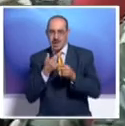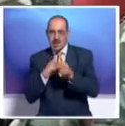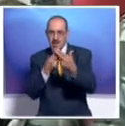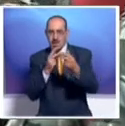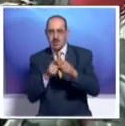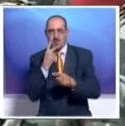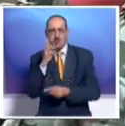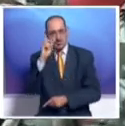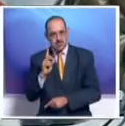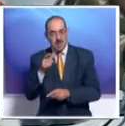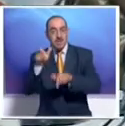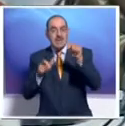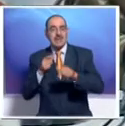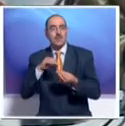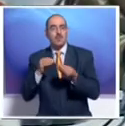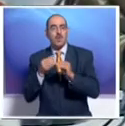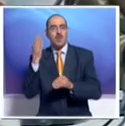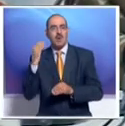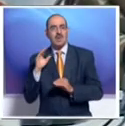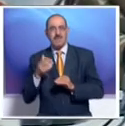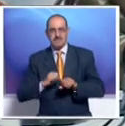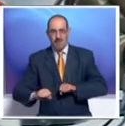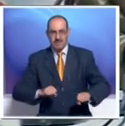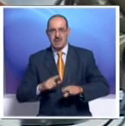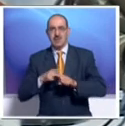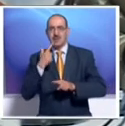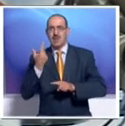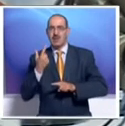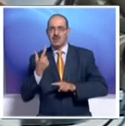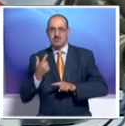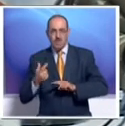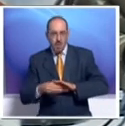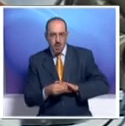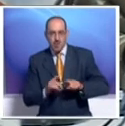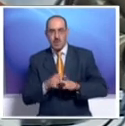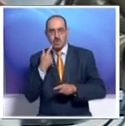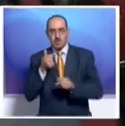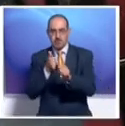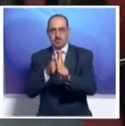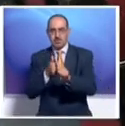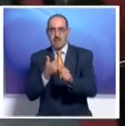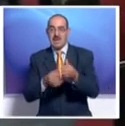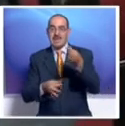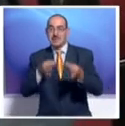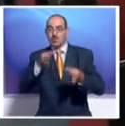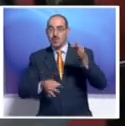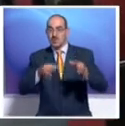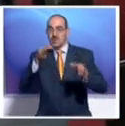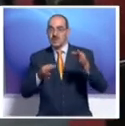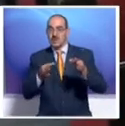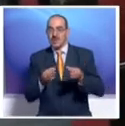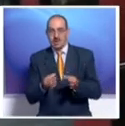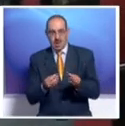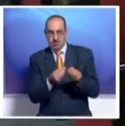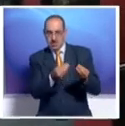بمحاسبة المتورطين في قضايا الفساد، فإننا ننتظر من جهات القضائية